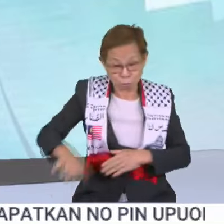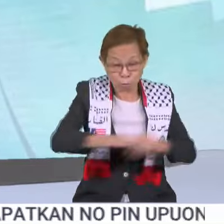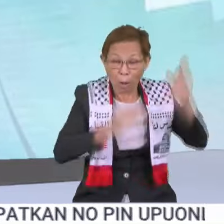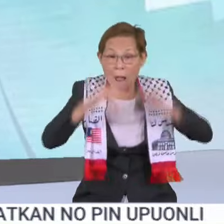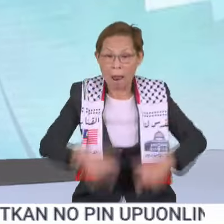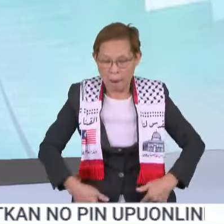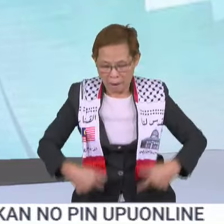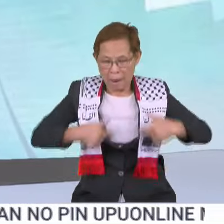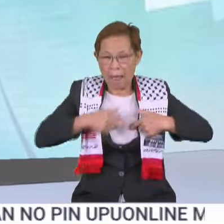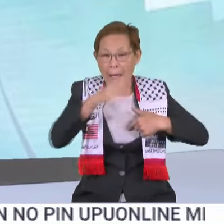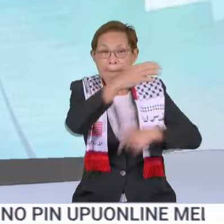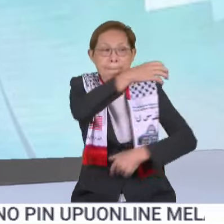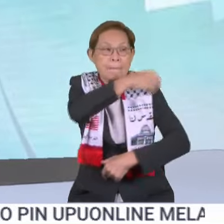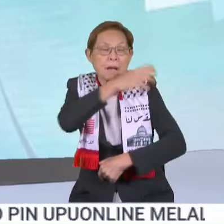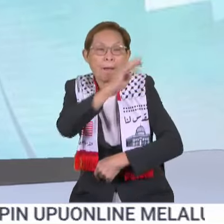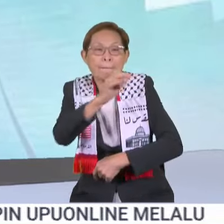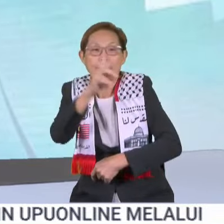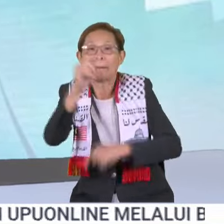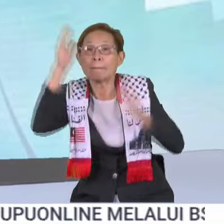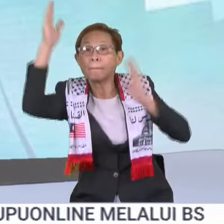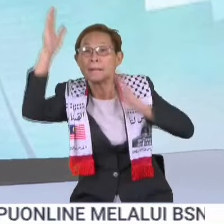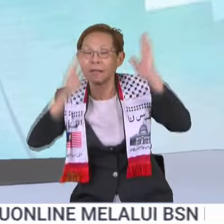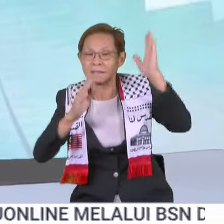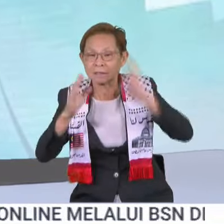bersama pegawai Met Malaysia Nur Shazlinda Hanif.